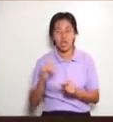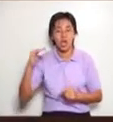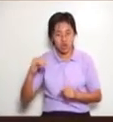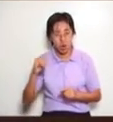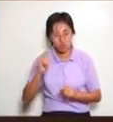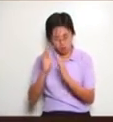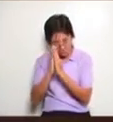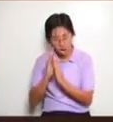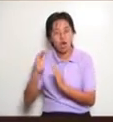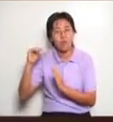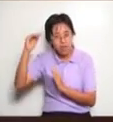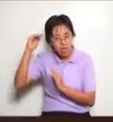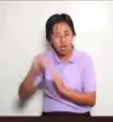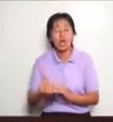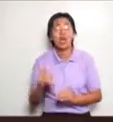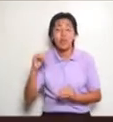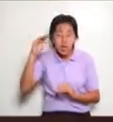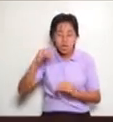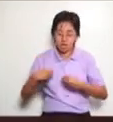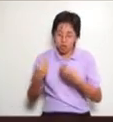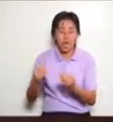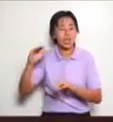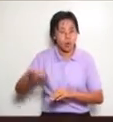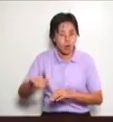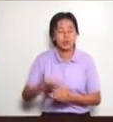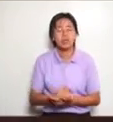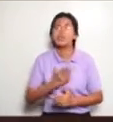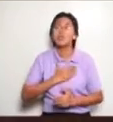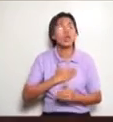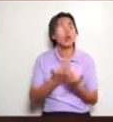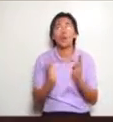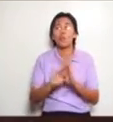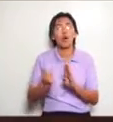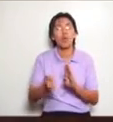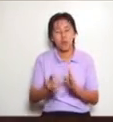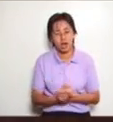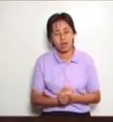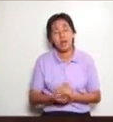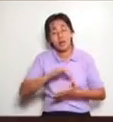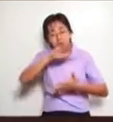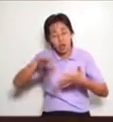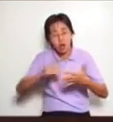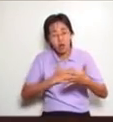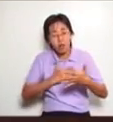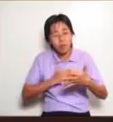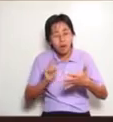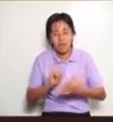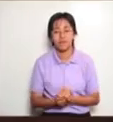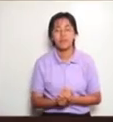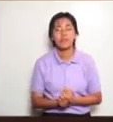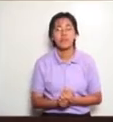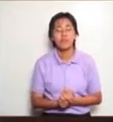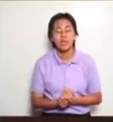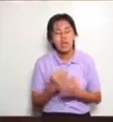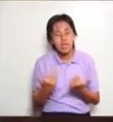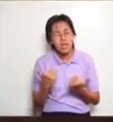น้องตองกรับพี่ ภีต้เซอร carrying for himแล้ผมค theี่ conseguuleลพเตระครพี่สามน้สามเจอพี่สามผมลวายท